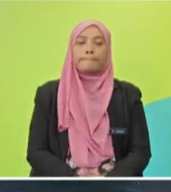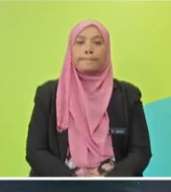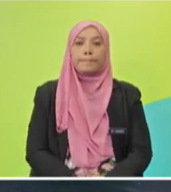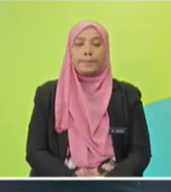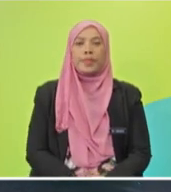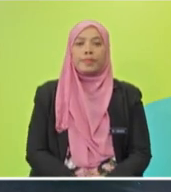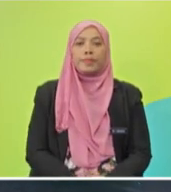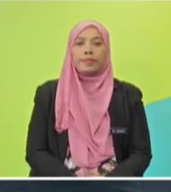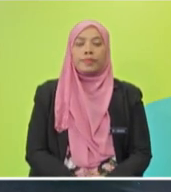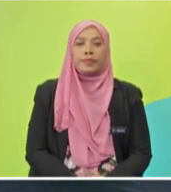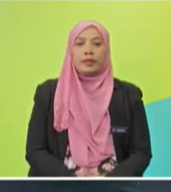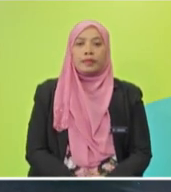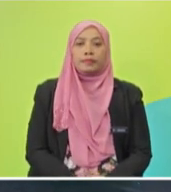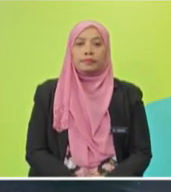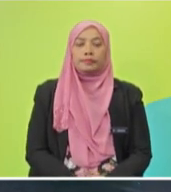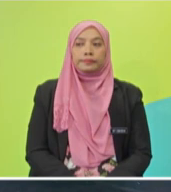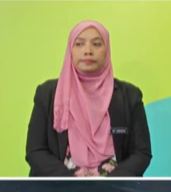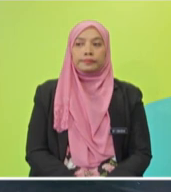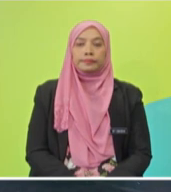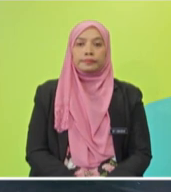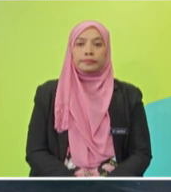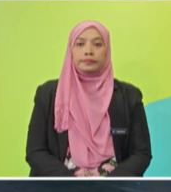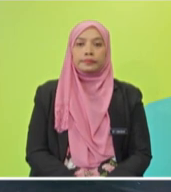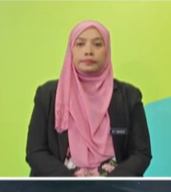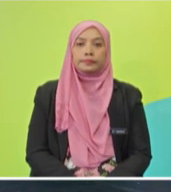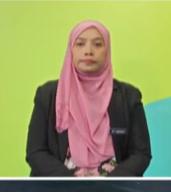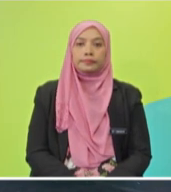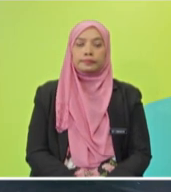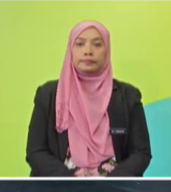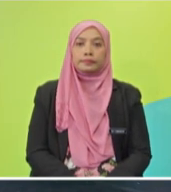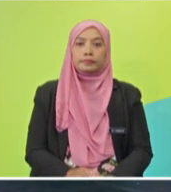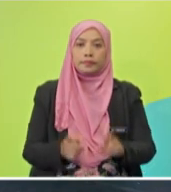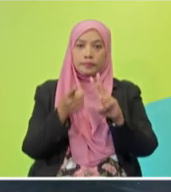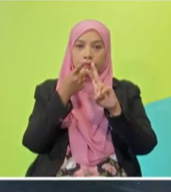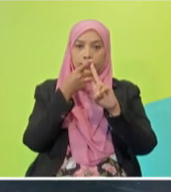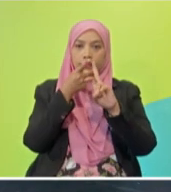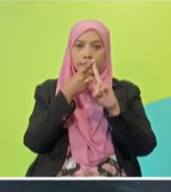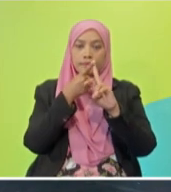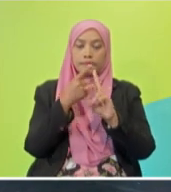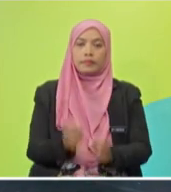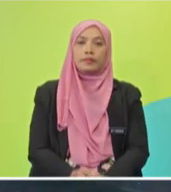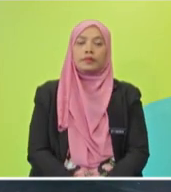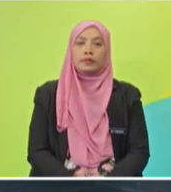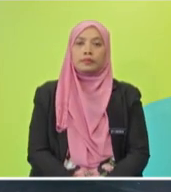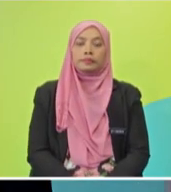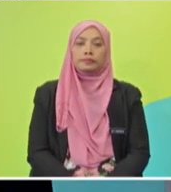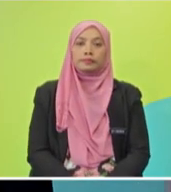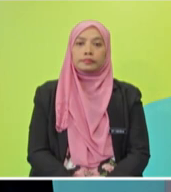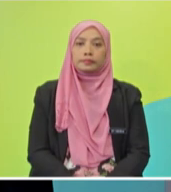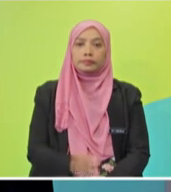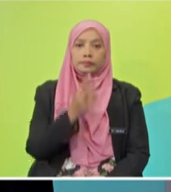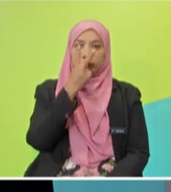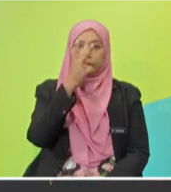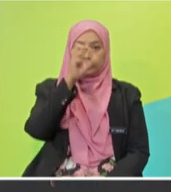kepada jom cuba 2. Okey, okay, ada 3 orang lagi ni yang tak jawab ni. Cikgu tak boleh ni. Okey, wakilkan hubungan antara 3